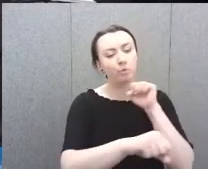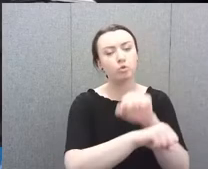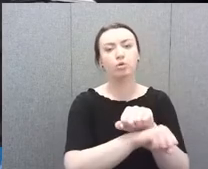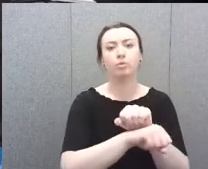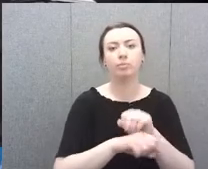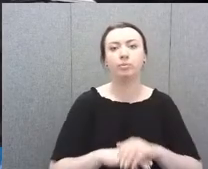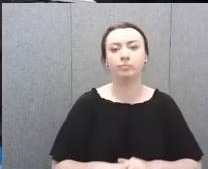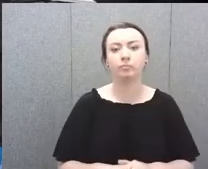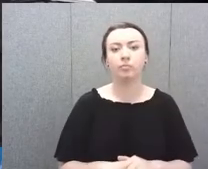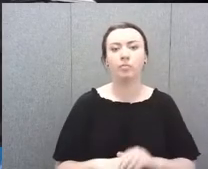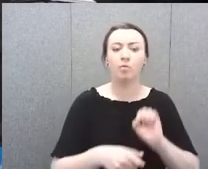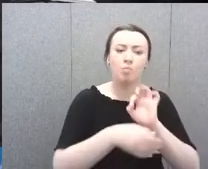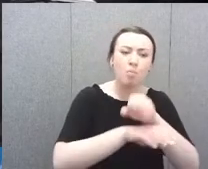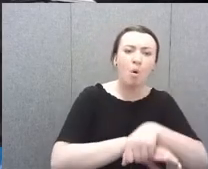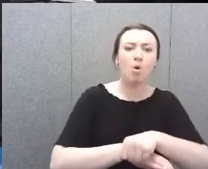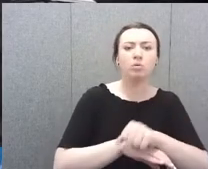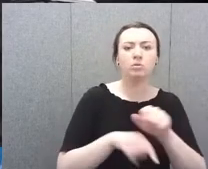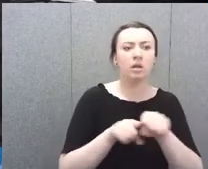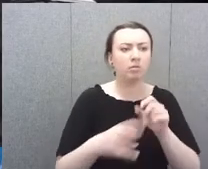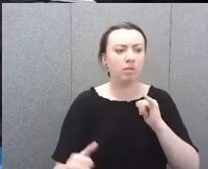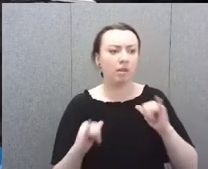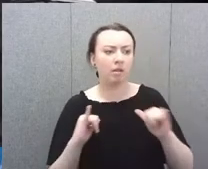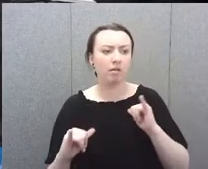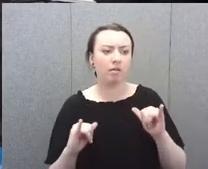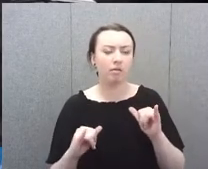неправильное поведение нужно искоренять.